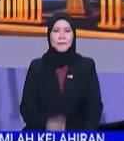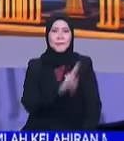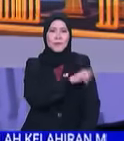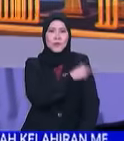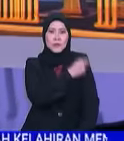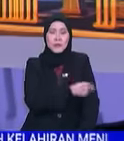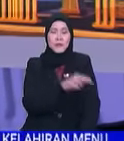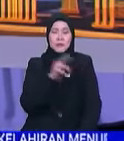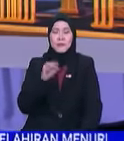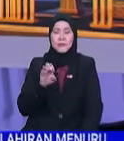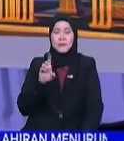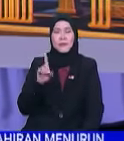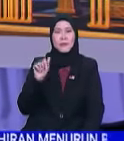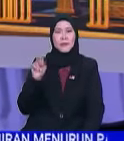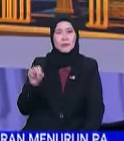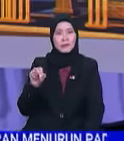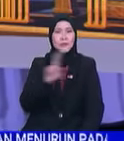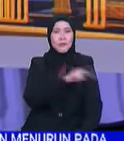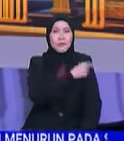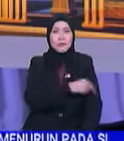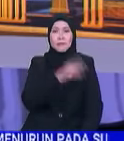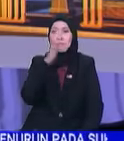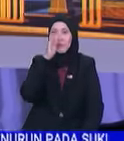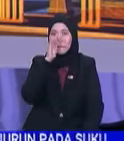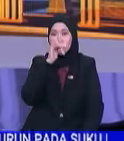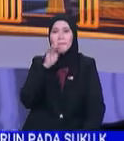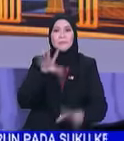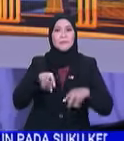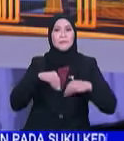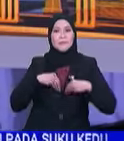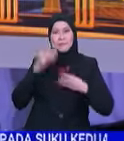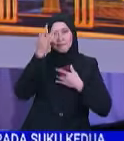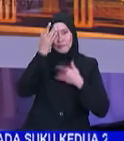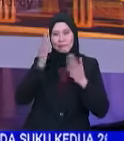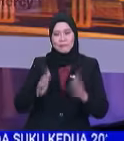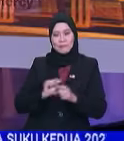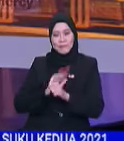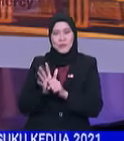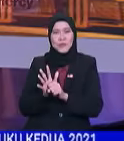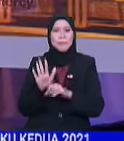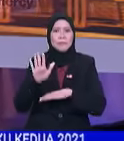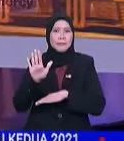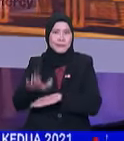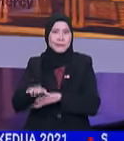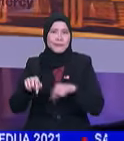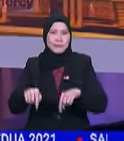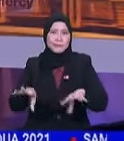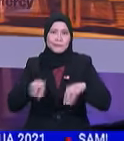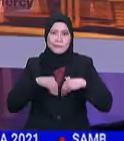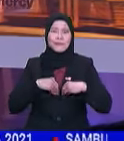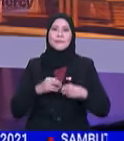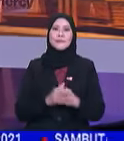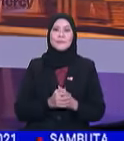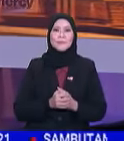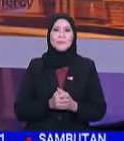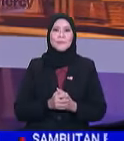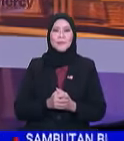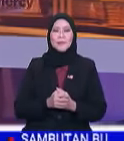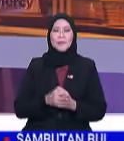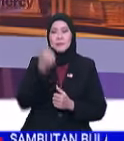Hospital Medan Mercy Malaysia di Hospital Melaka mula menerima pesakit COVID-19 petang ini. Ketua Menteri Melaka Dato' Sri Sulaiman Mad